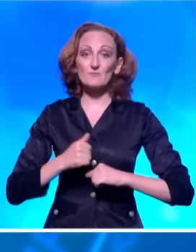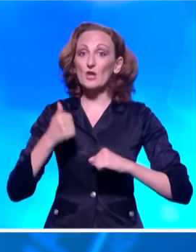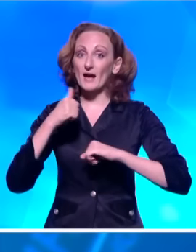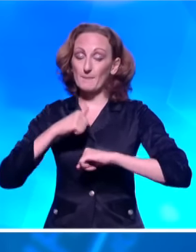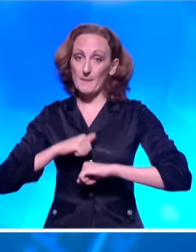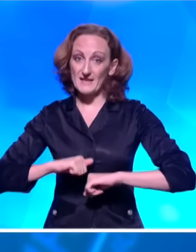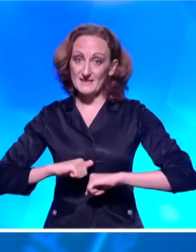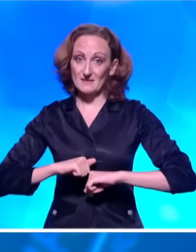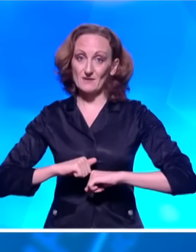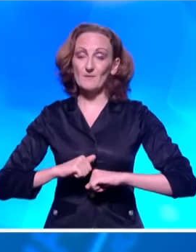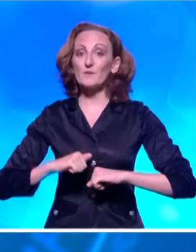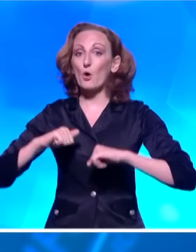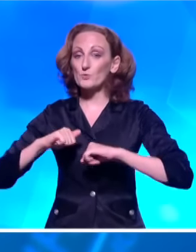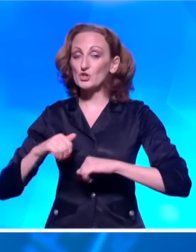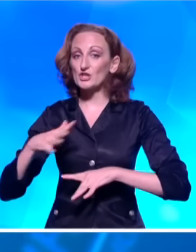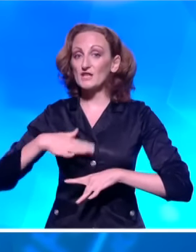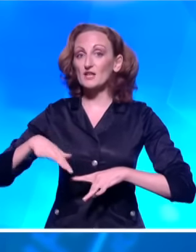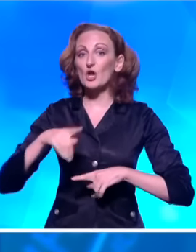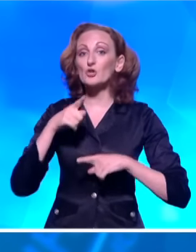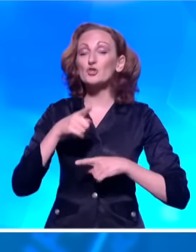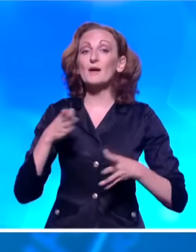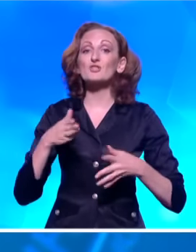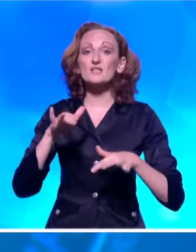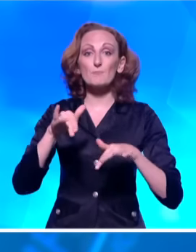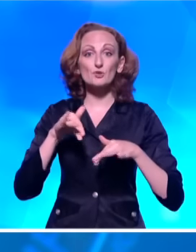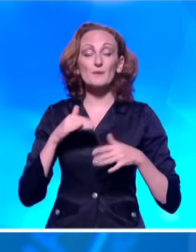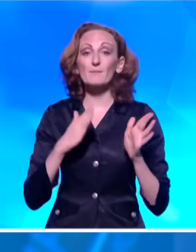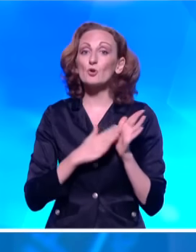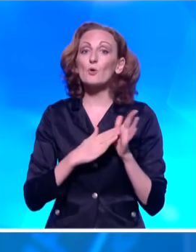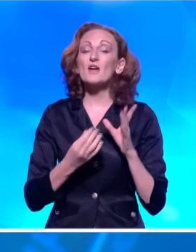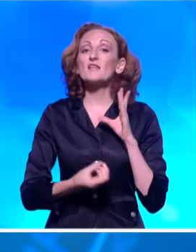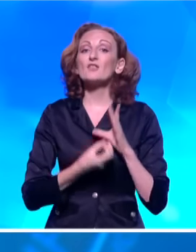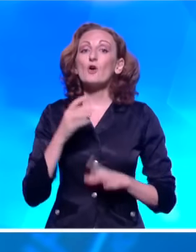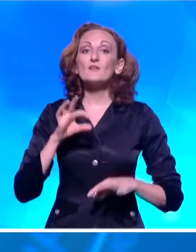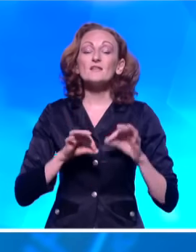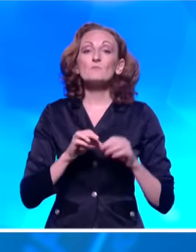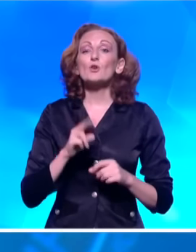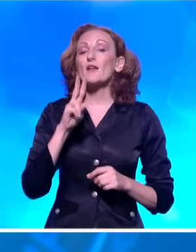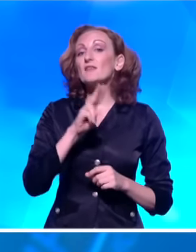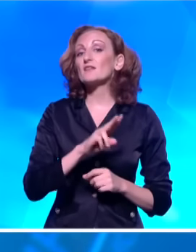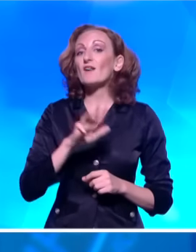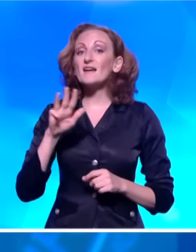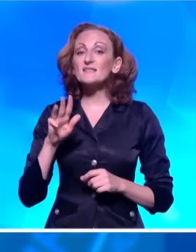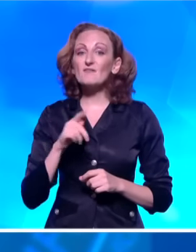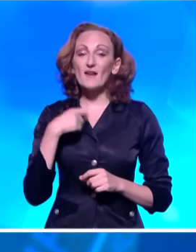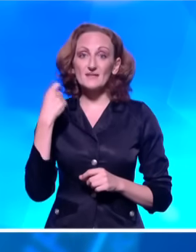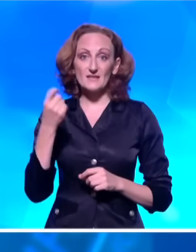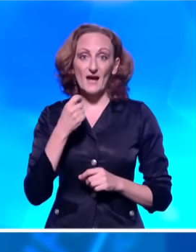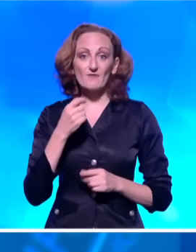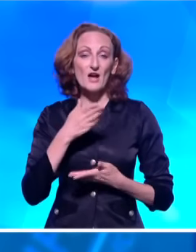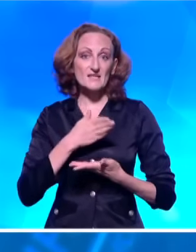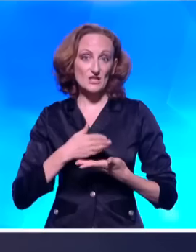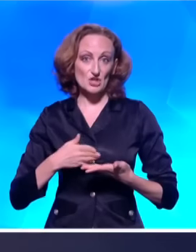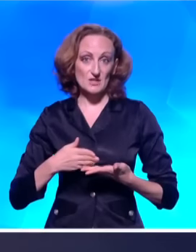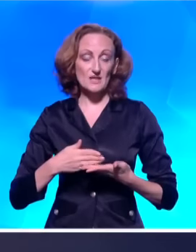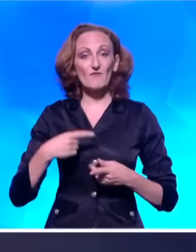райони, но там ще започнем да приемаме документи за новите избори на 29 август, а за частичните в процеса на